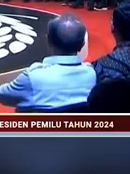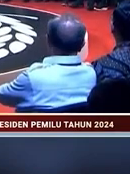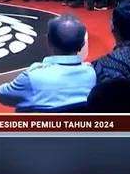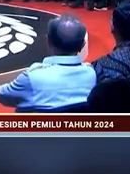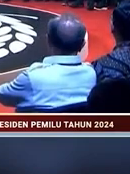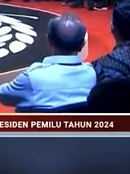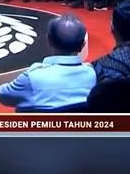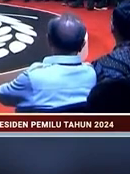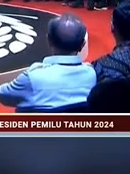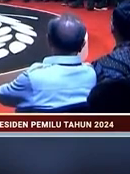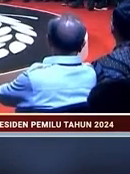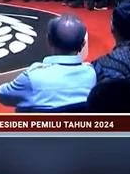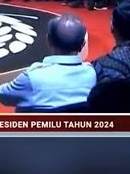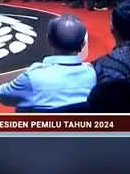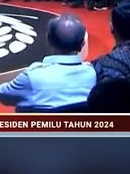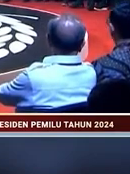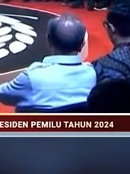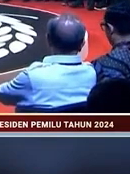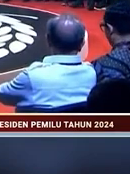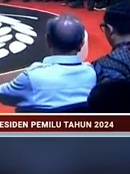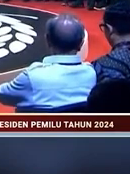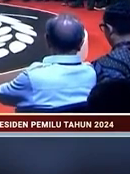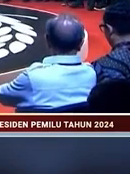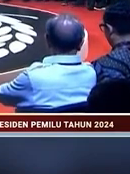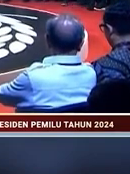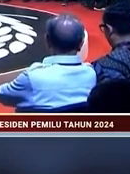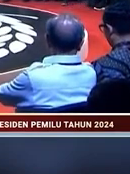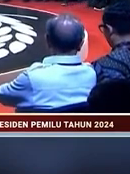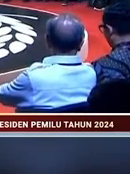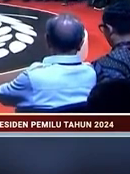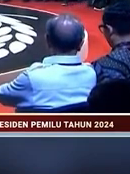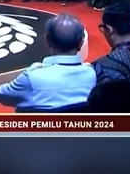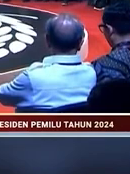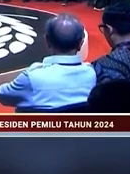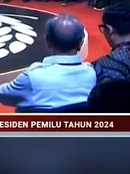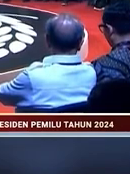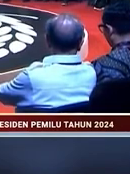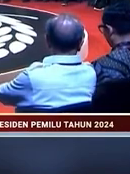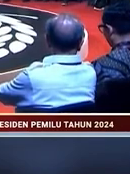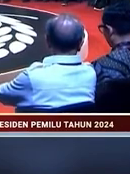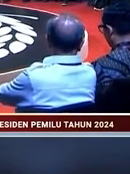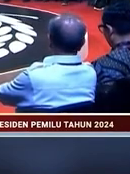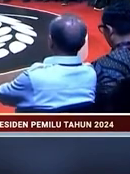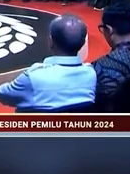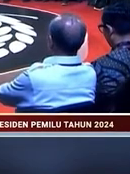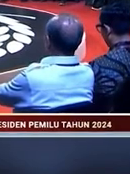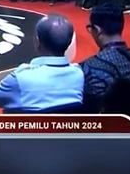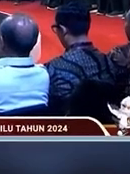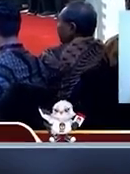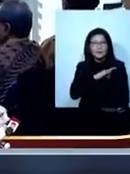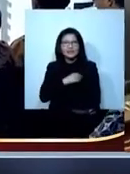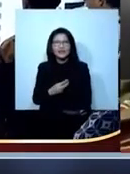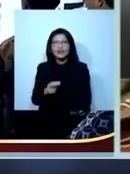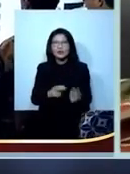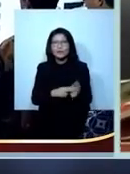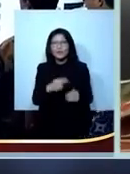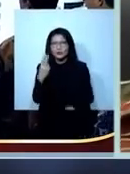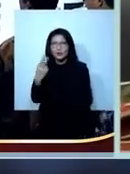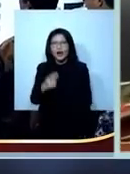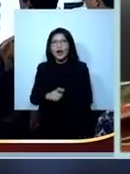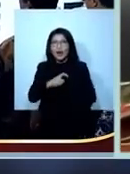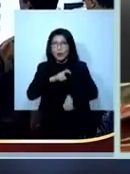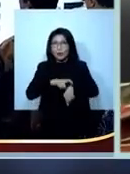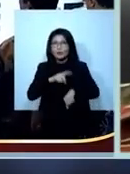isu yang diangkat dan bagaimana analisis Anda soal debat cawapres nanti? Ya, kalau dilihat polanya sih